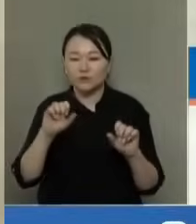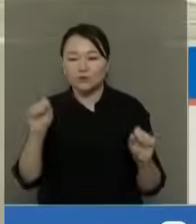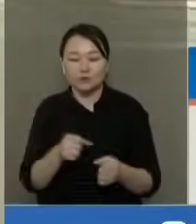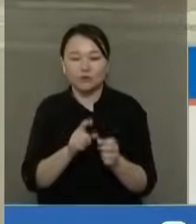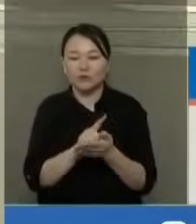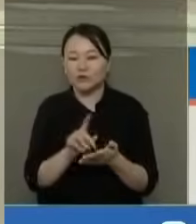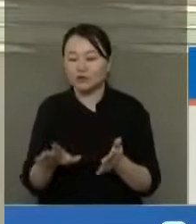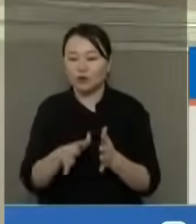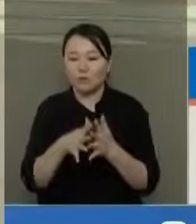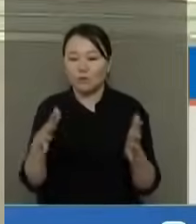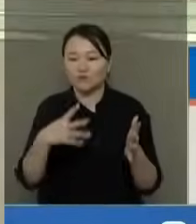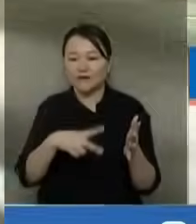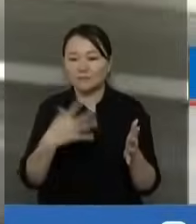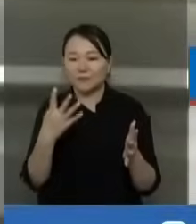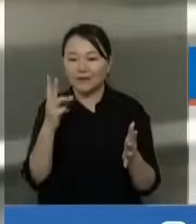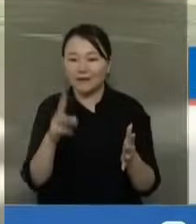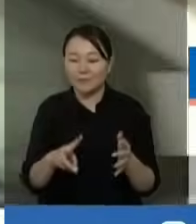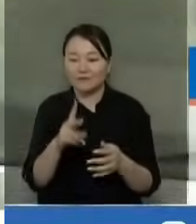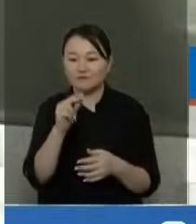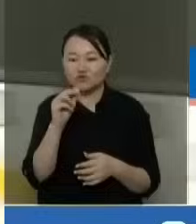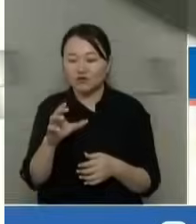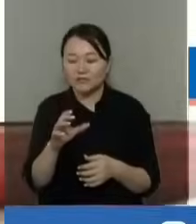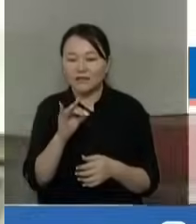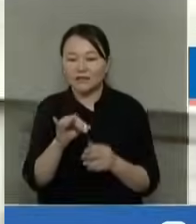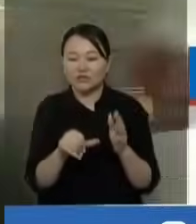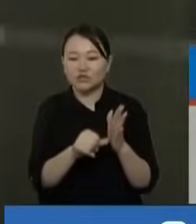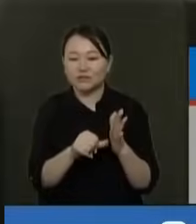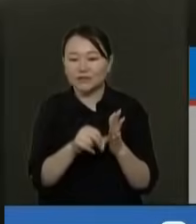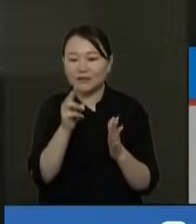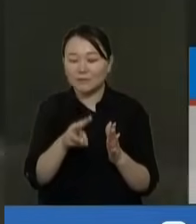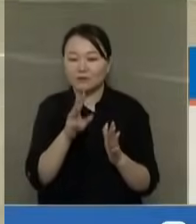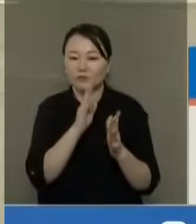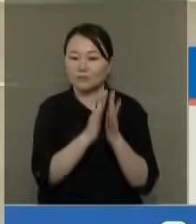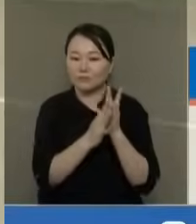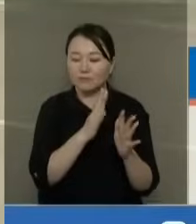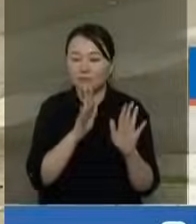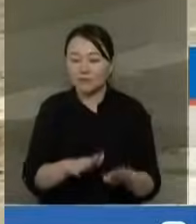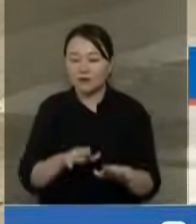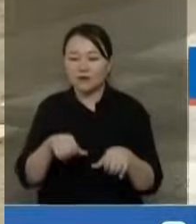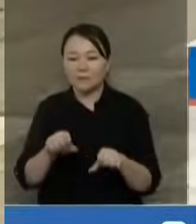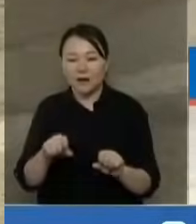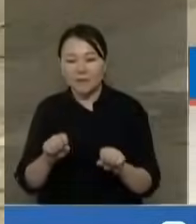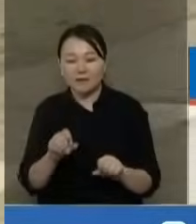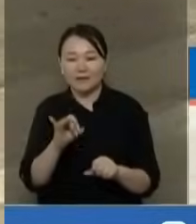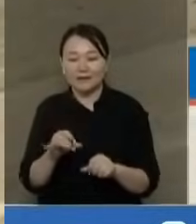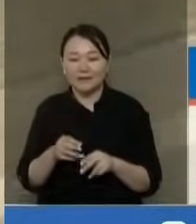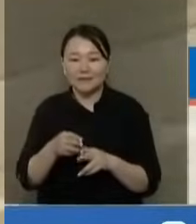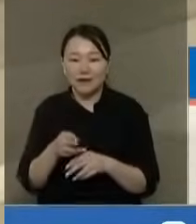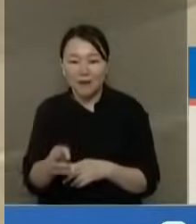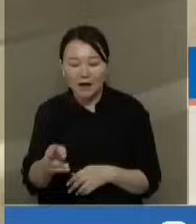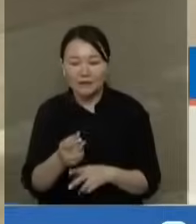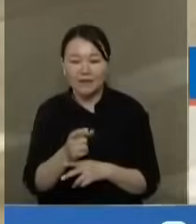должна превышать 25 км в час, на тротуаре 6 км. Пока что водители мопедов и самокатов практически не